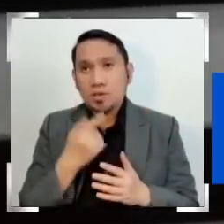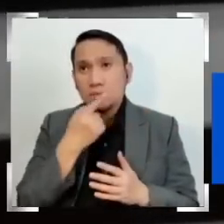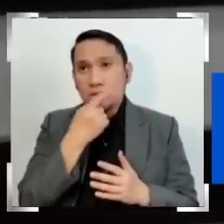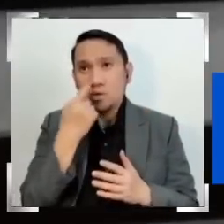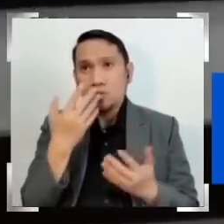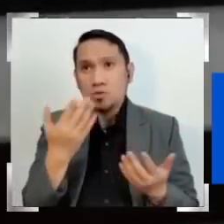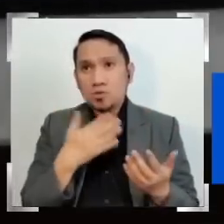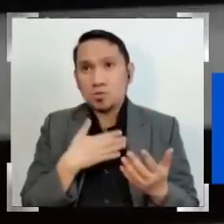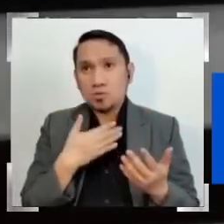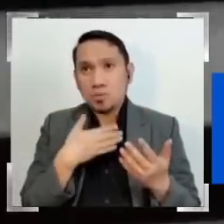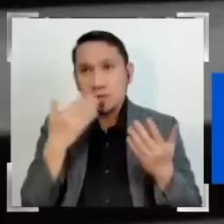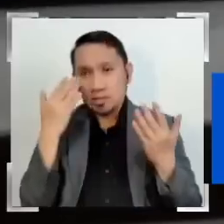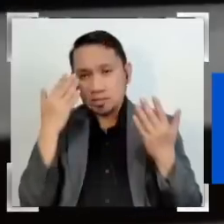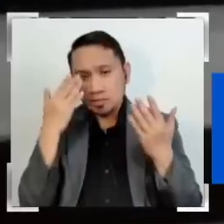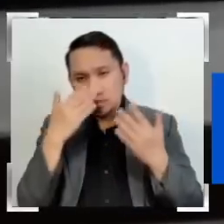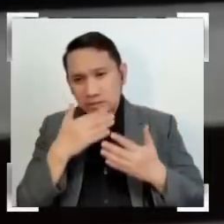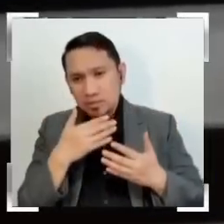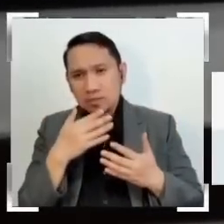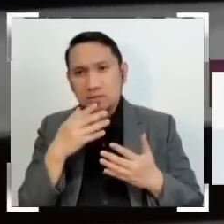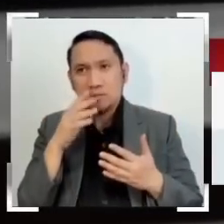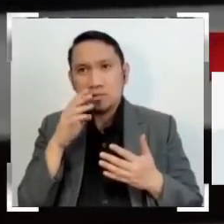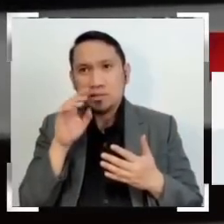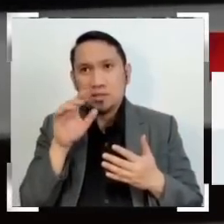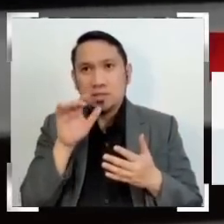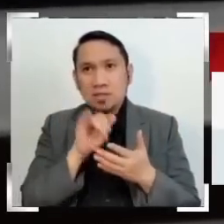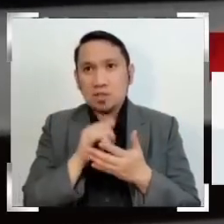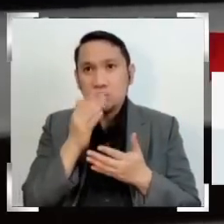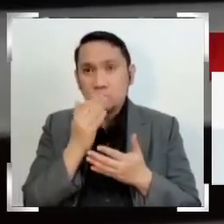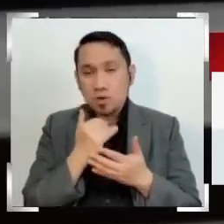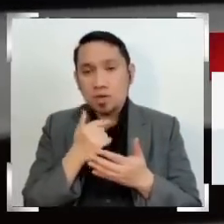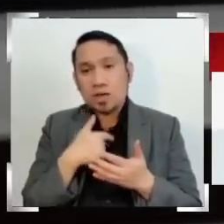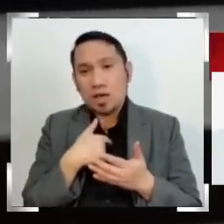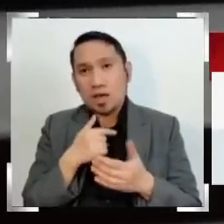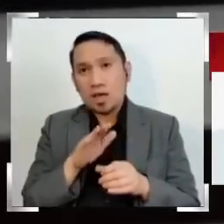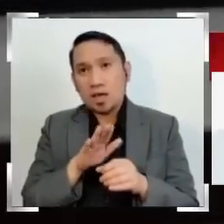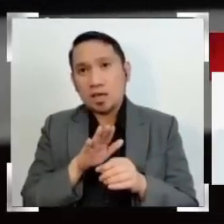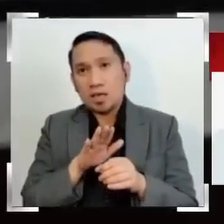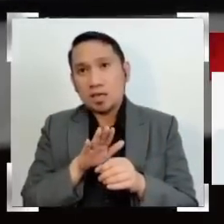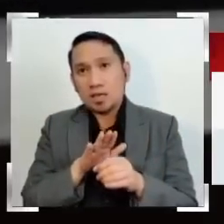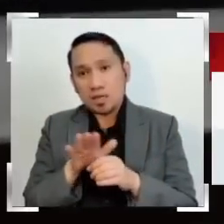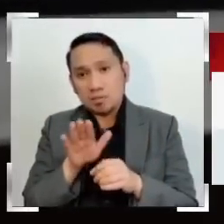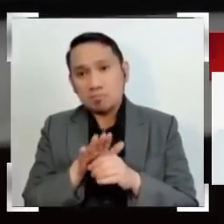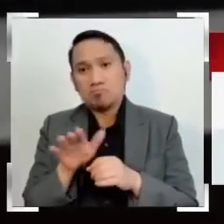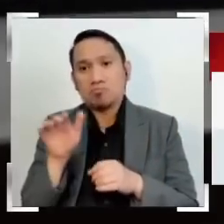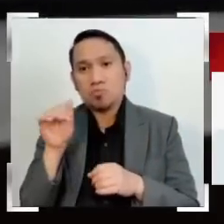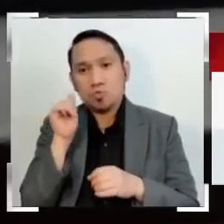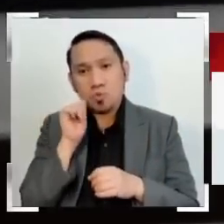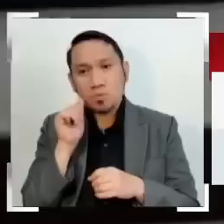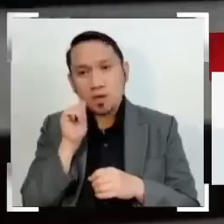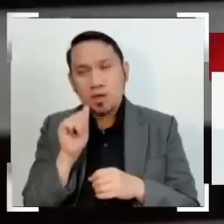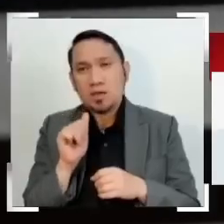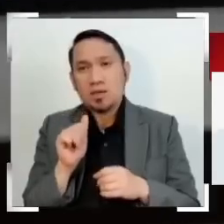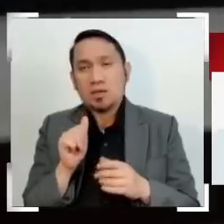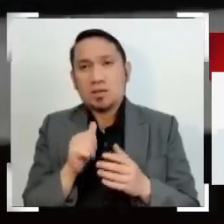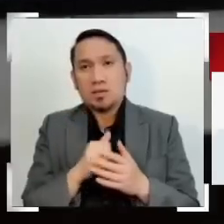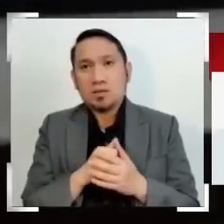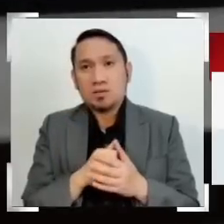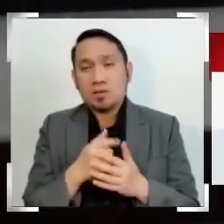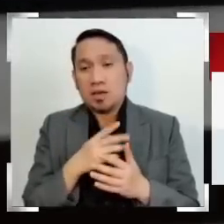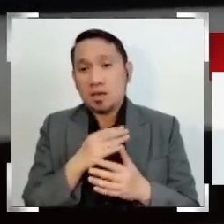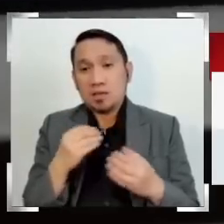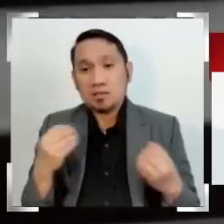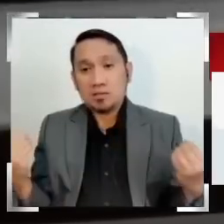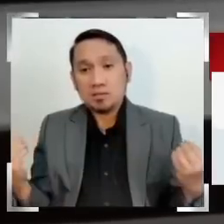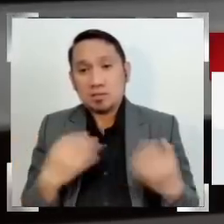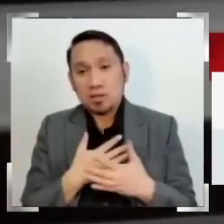na puno. Kaya ako po nagawa doon sa babae na naging pasahero ko. At sa sobrang takot po, naiwan ko po siya